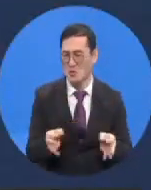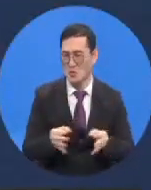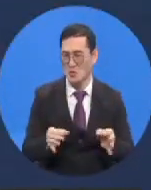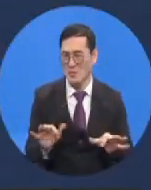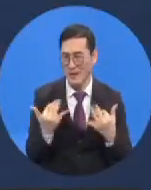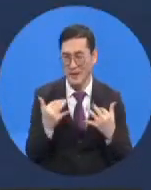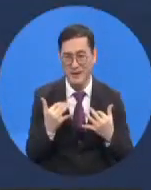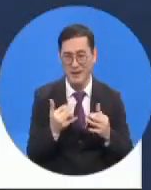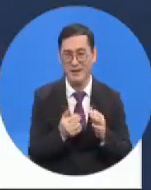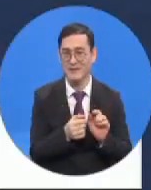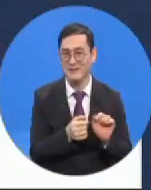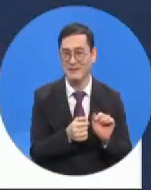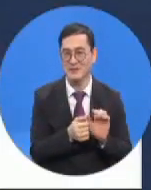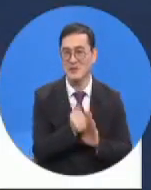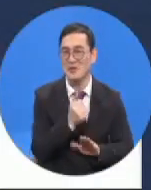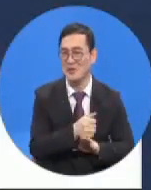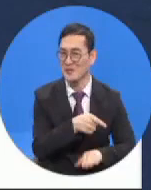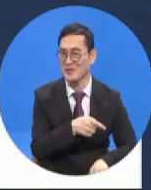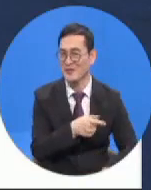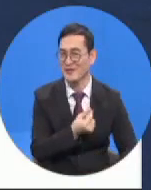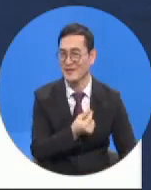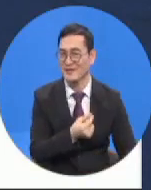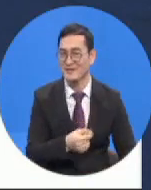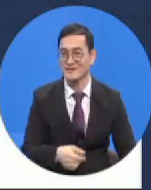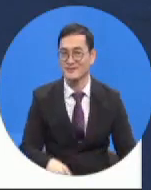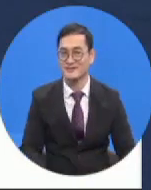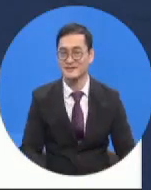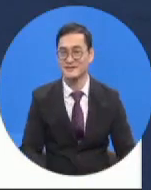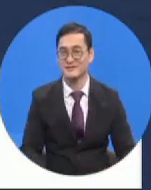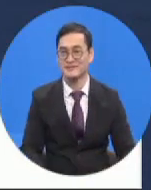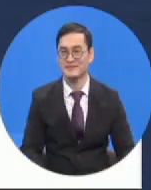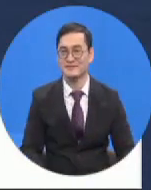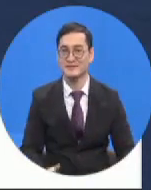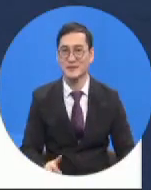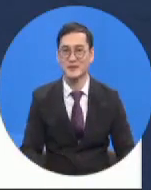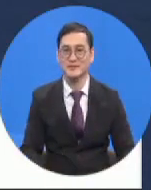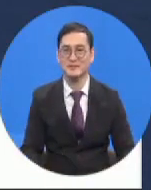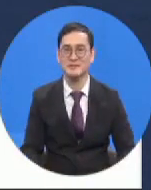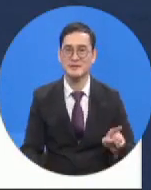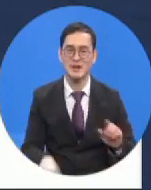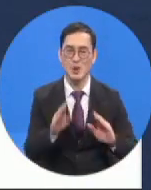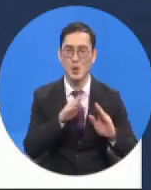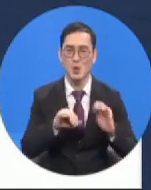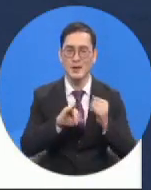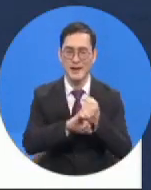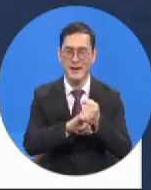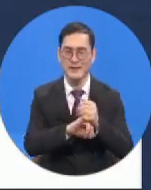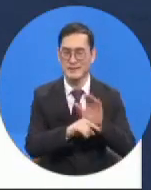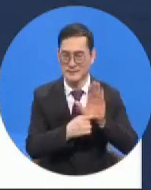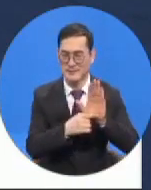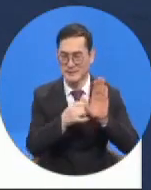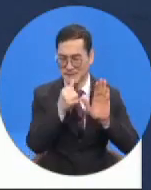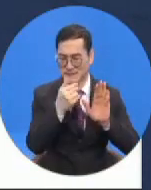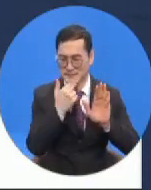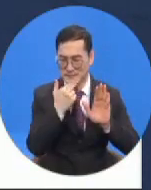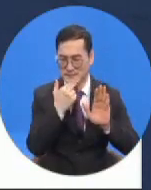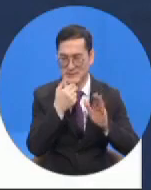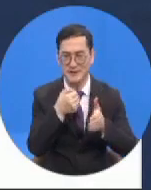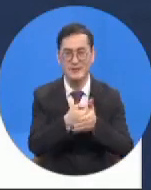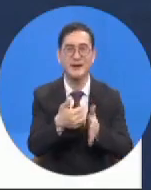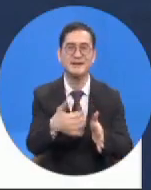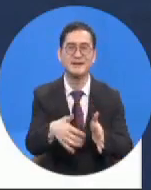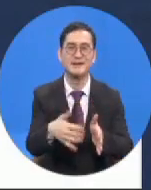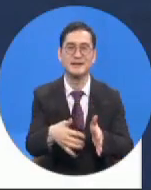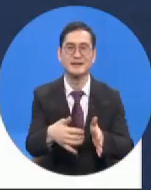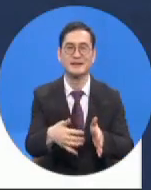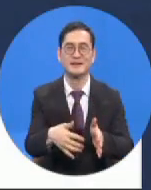비판을 뭐 야당에서 그렇게 비판을 하는데 뭐 네. 아까 백성 변호사 잠깐 언급했습니다만 이게 공약으로 될지 안 될지는 저는 아직은 결정된 게 아니라고 생각해요. 본인이